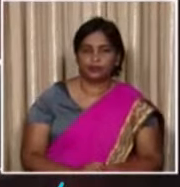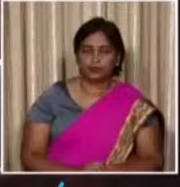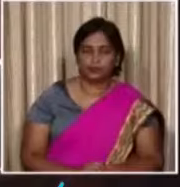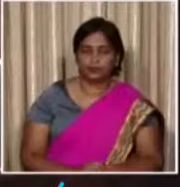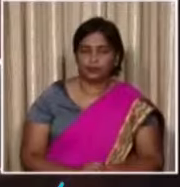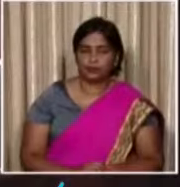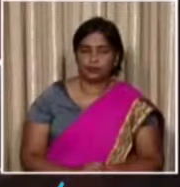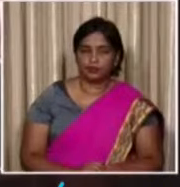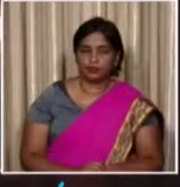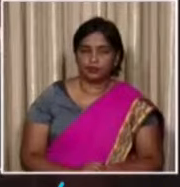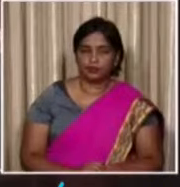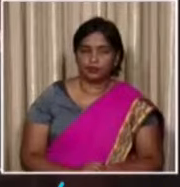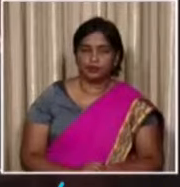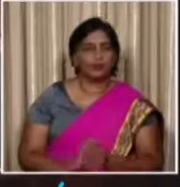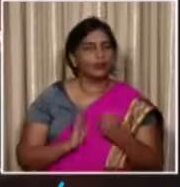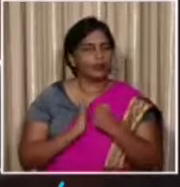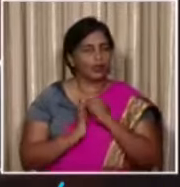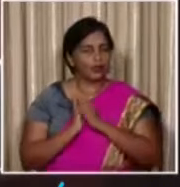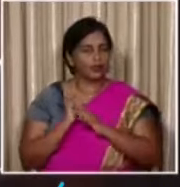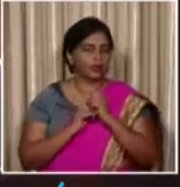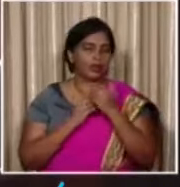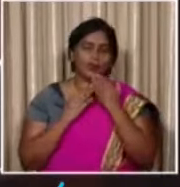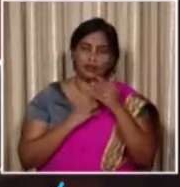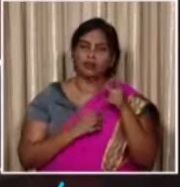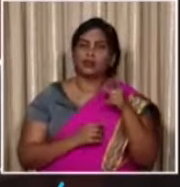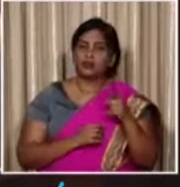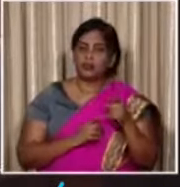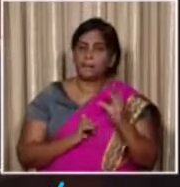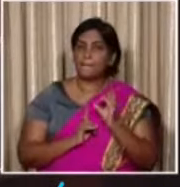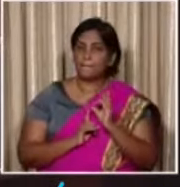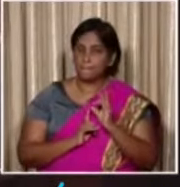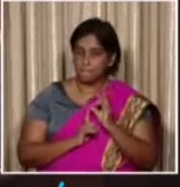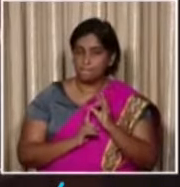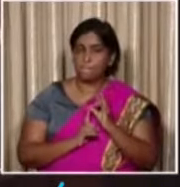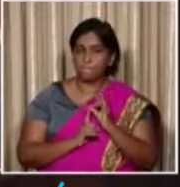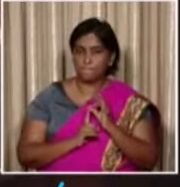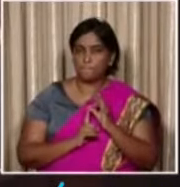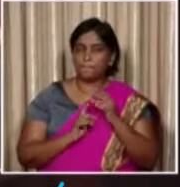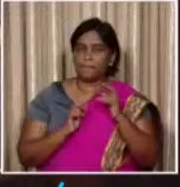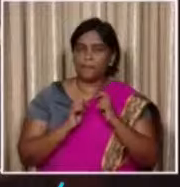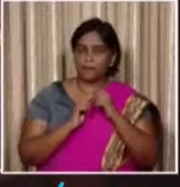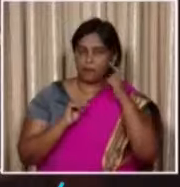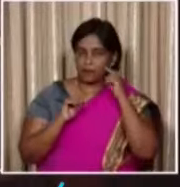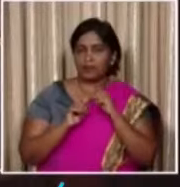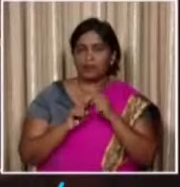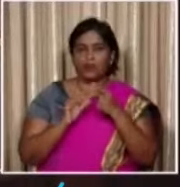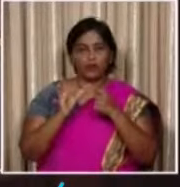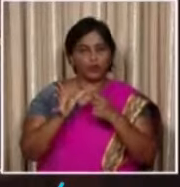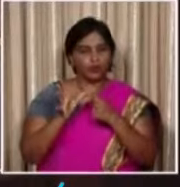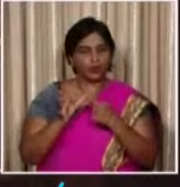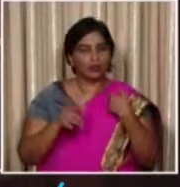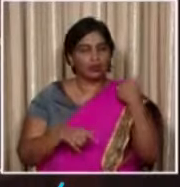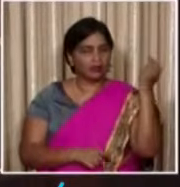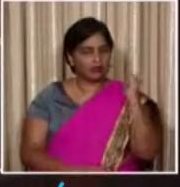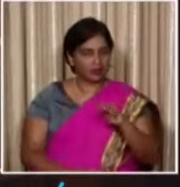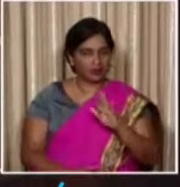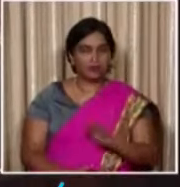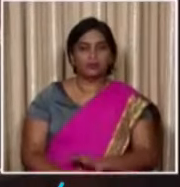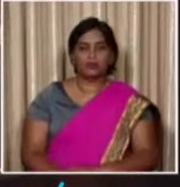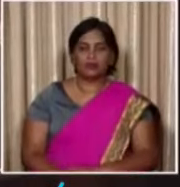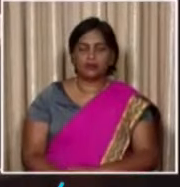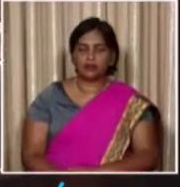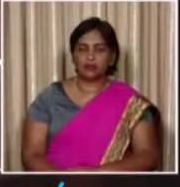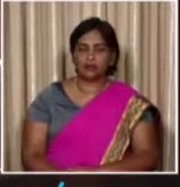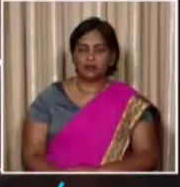කතානායකතුමනි මම ගරු ඇමතුමාට ස්තුතිවන්ත වෙනවා එතුමාට පෞද්ගලික කාරණාවකුත් තිබියදී මේ ප්‍රශ්නෙට උත්තර දෙන්නද පාර්ලිමේන්තුවේ පැමිණීම